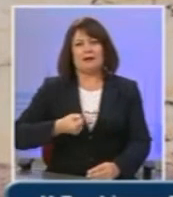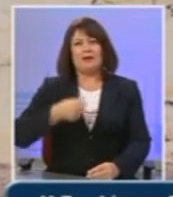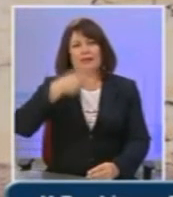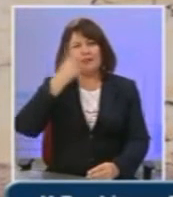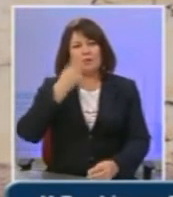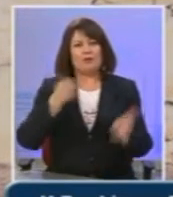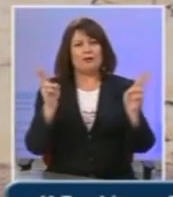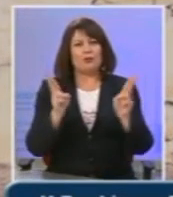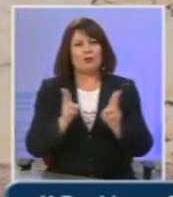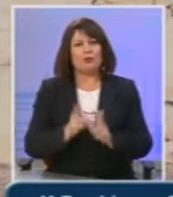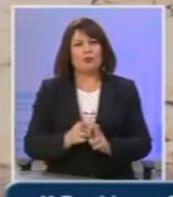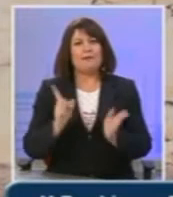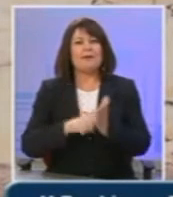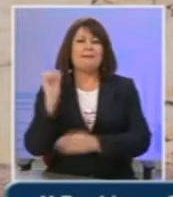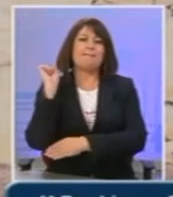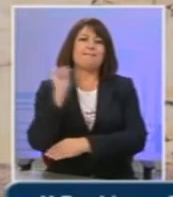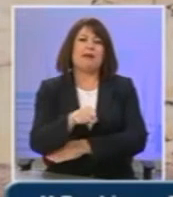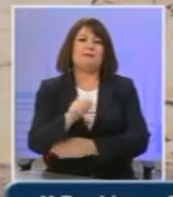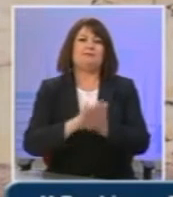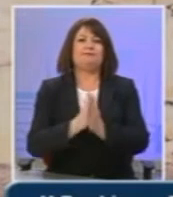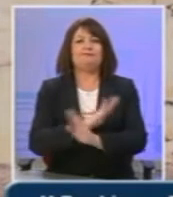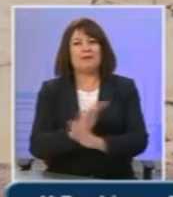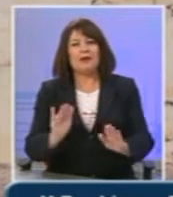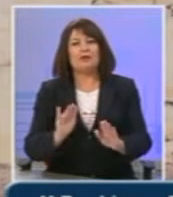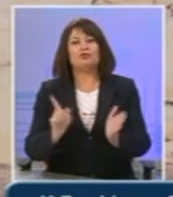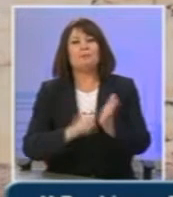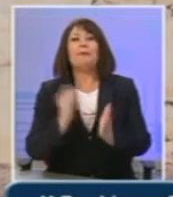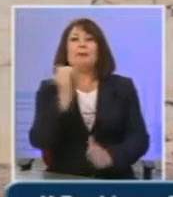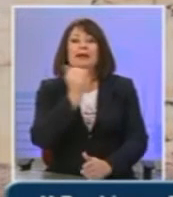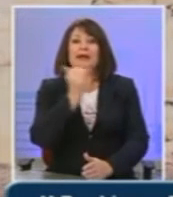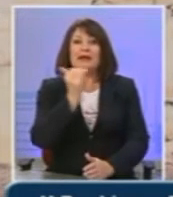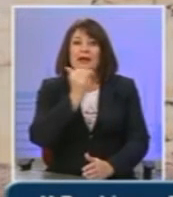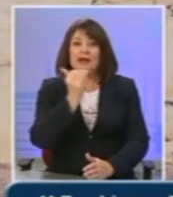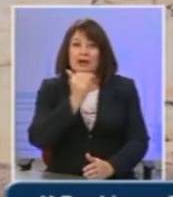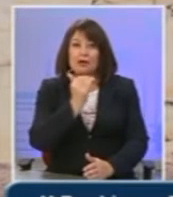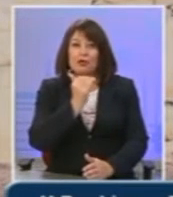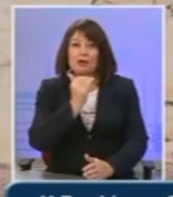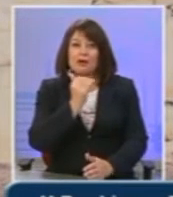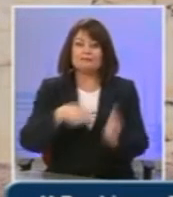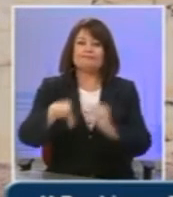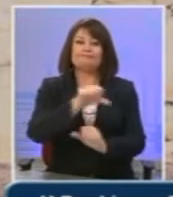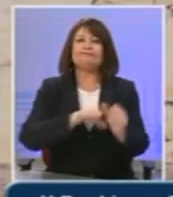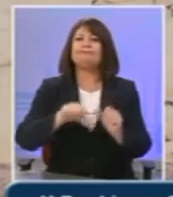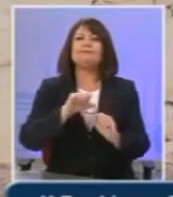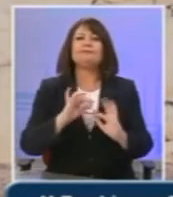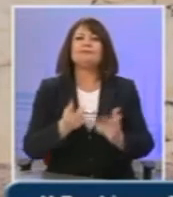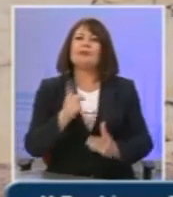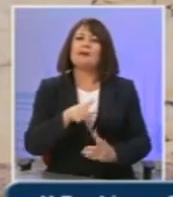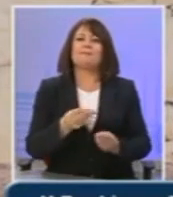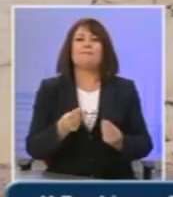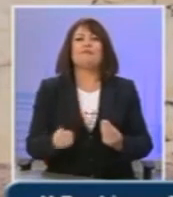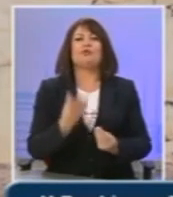δικαιωμάτων πρέπει να ιτηθεί. Πρέπει άμεσα να δώσει τη θέση της σε μια άλλη